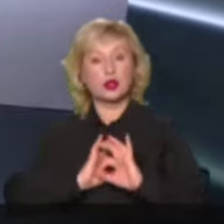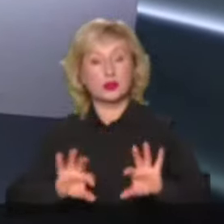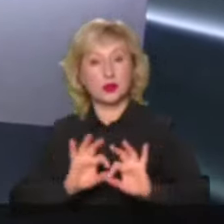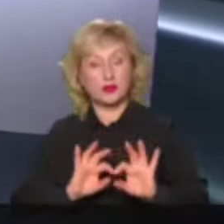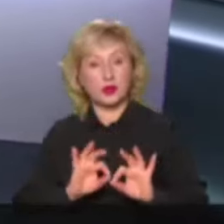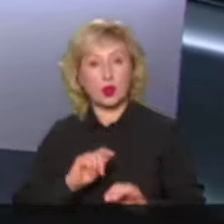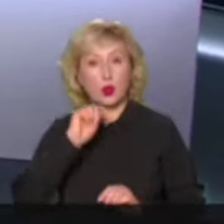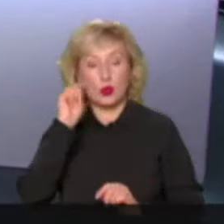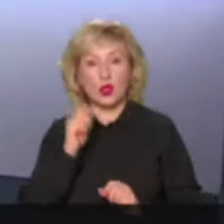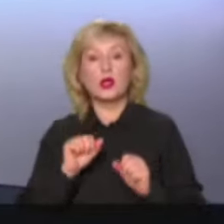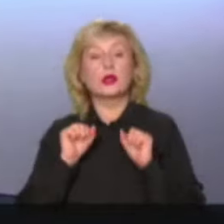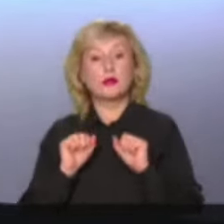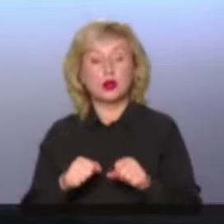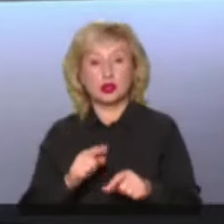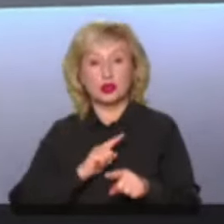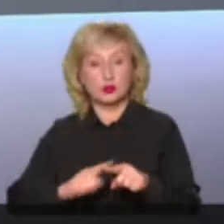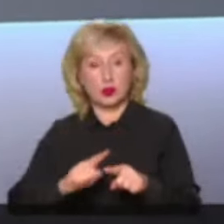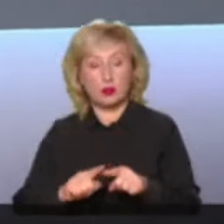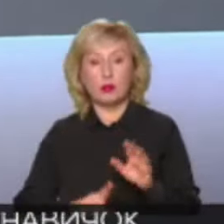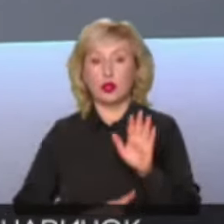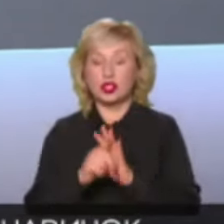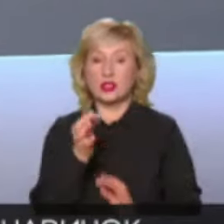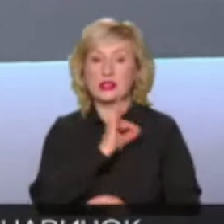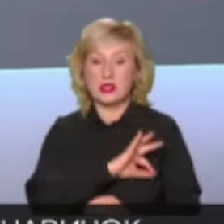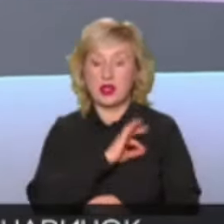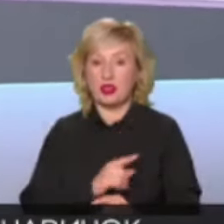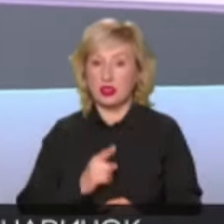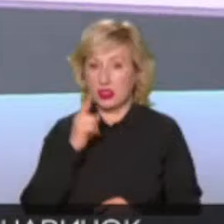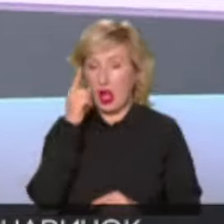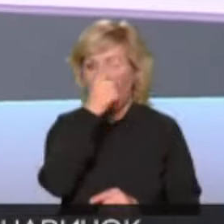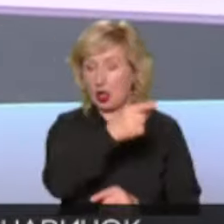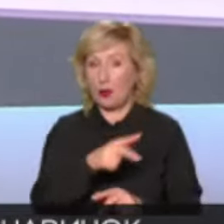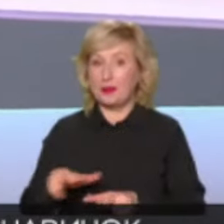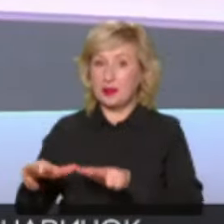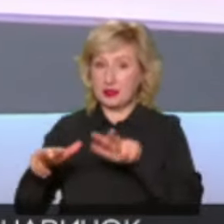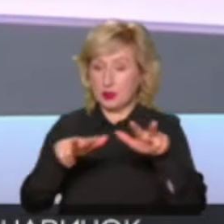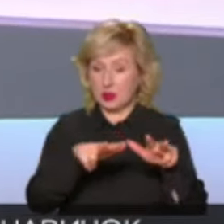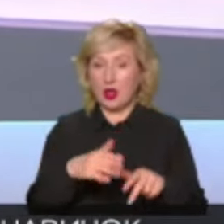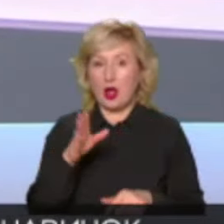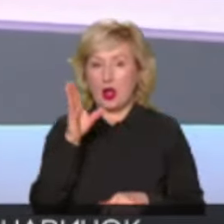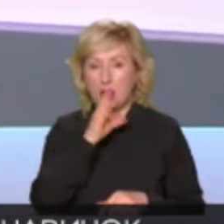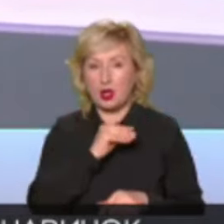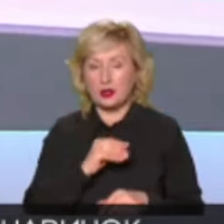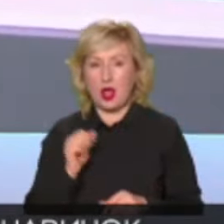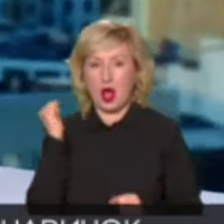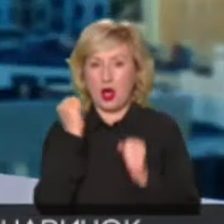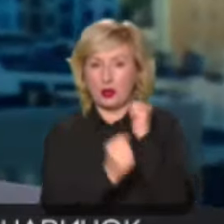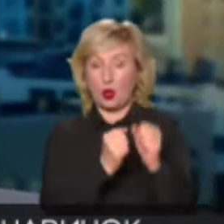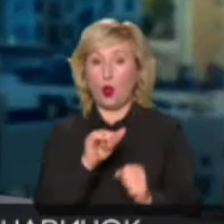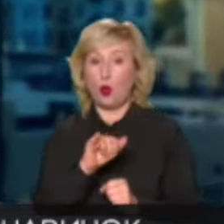Штати, Україна може незабаром почати застосовувати далекобійні безпілотники, здатні атакувати Урал